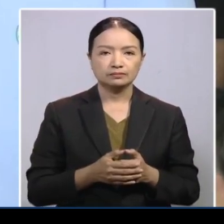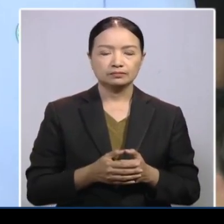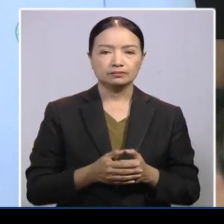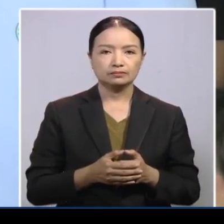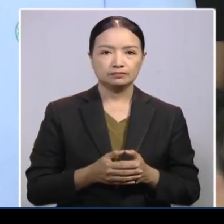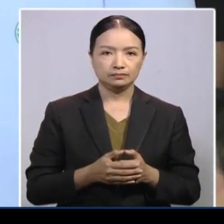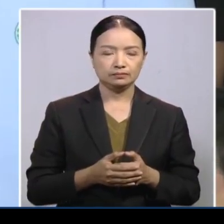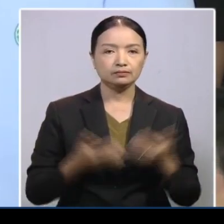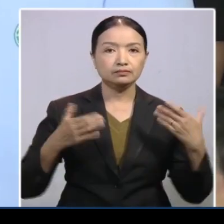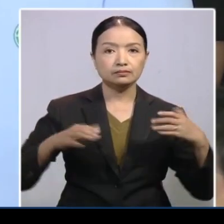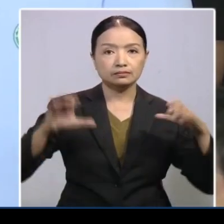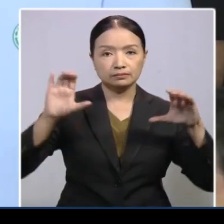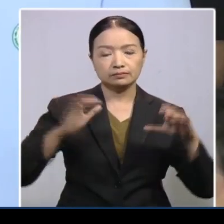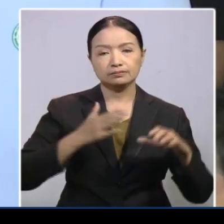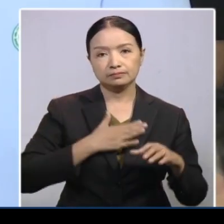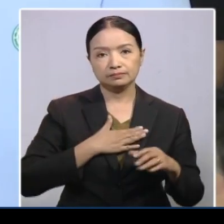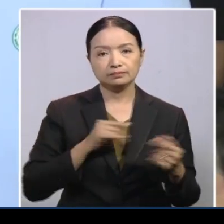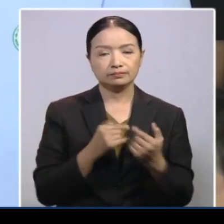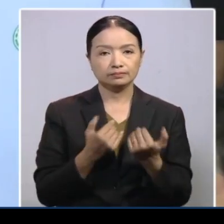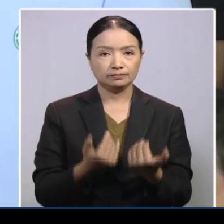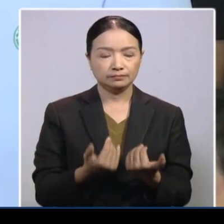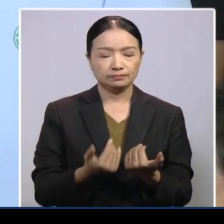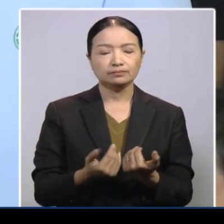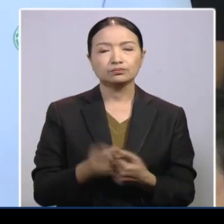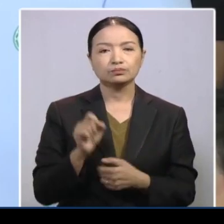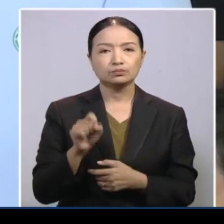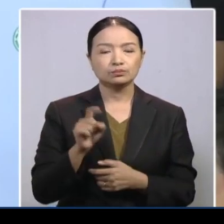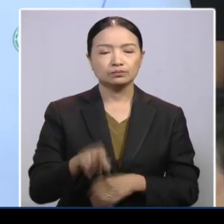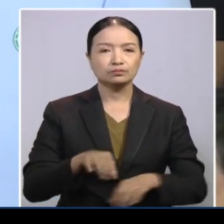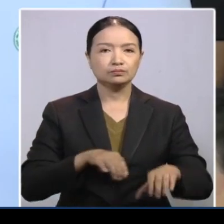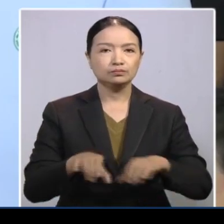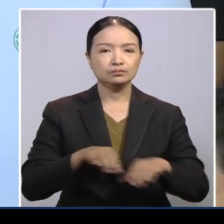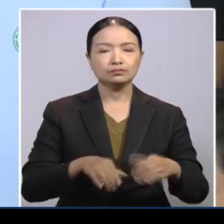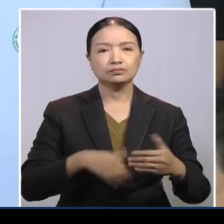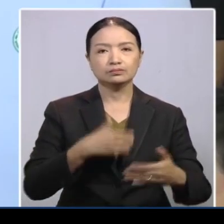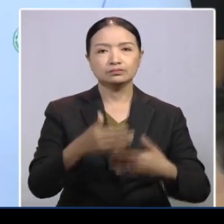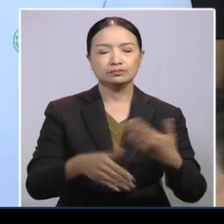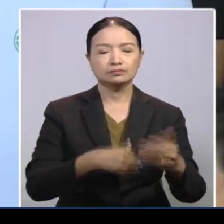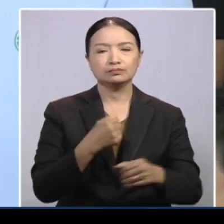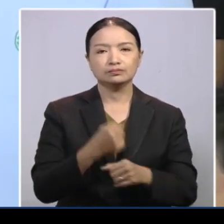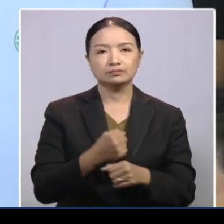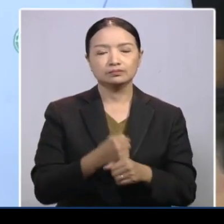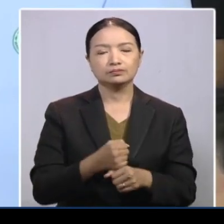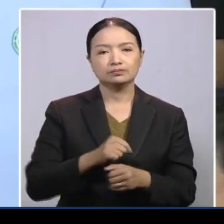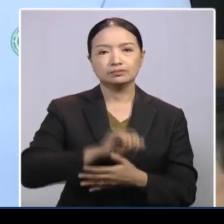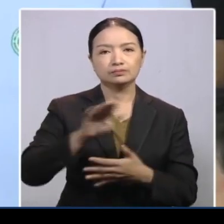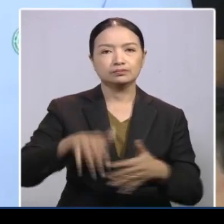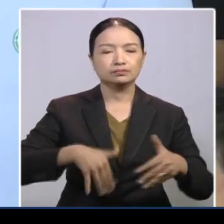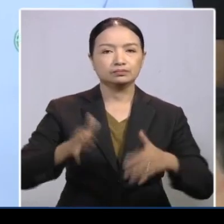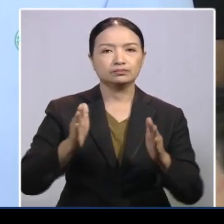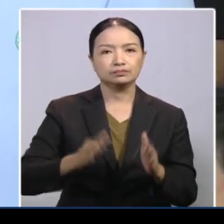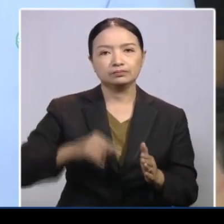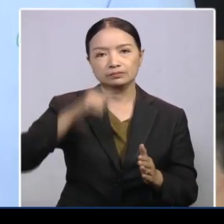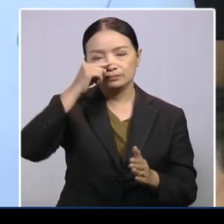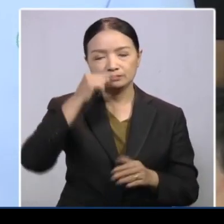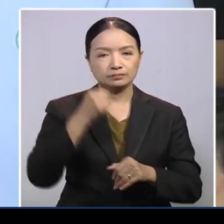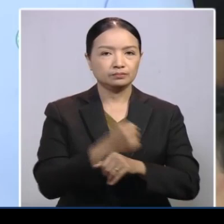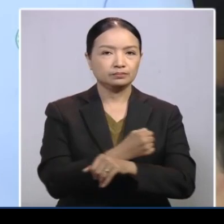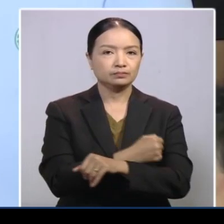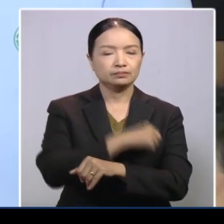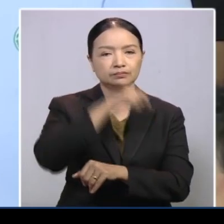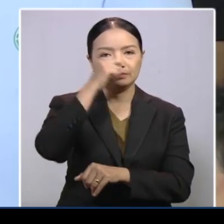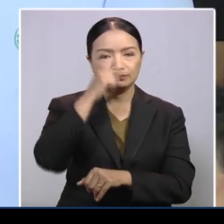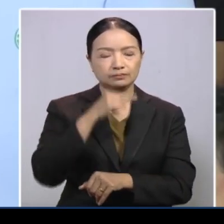ในส่วนของรัฐบาลเองเนี่ยเวลานี้เนี่ยก็กำลังเร่งดำเนินการที่จะนำพี่น้องประชาชนโดยเฉพาะแรงงาน